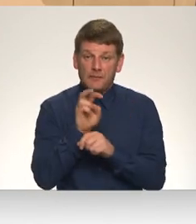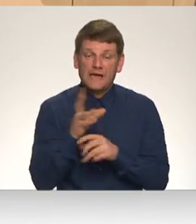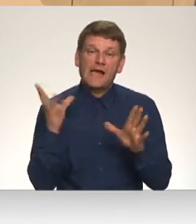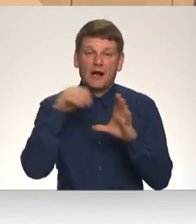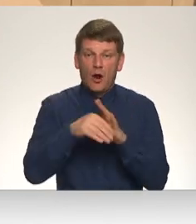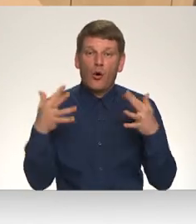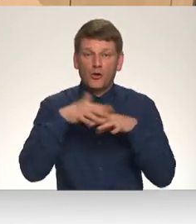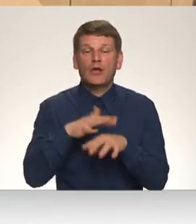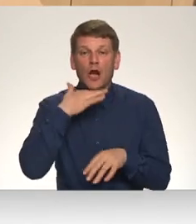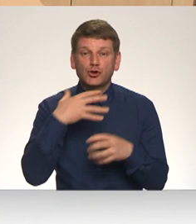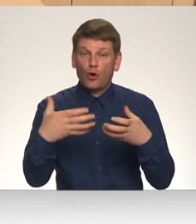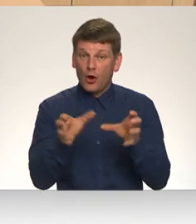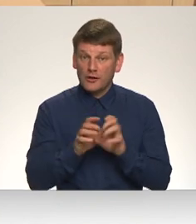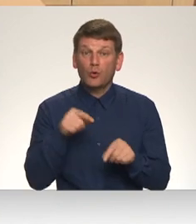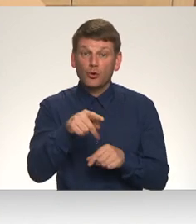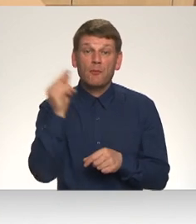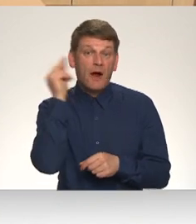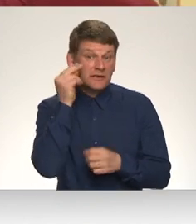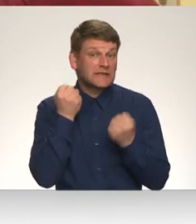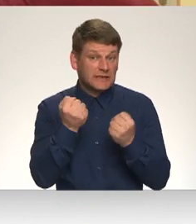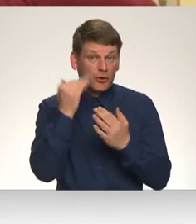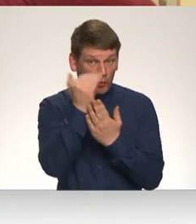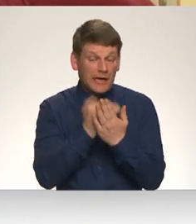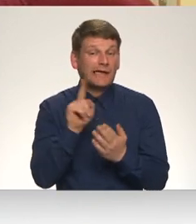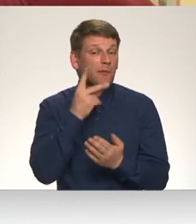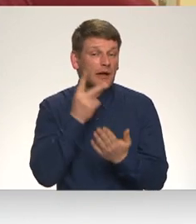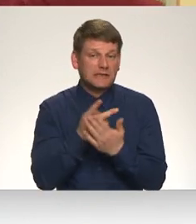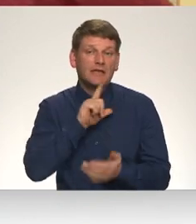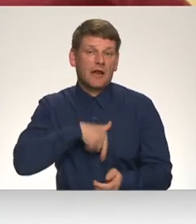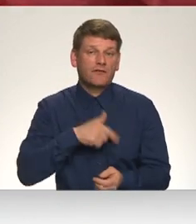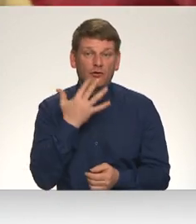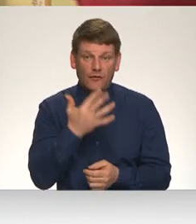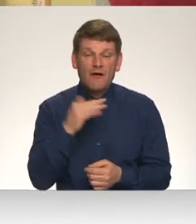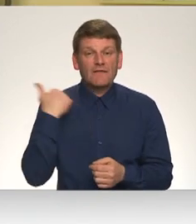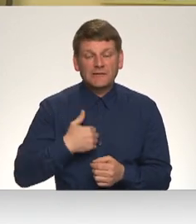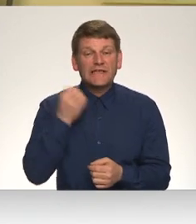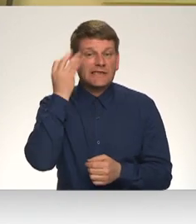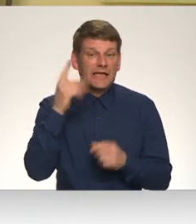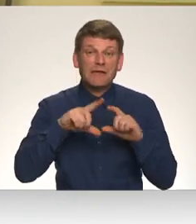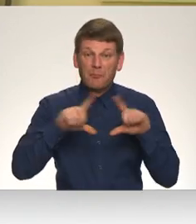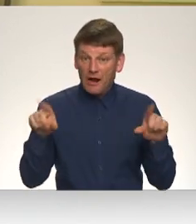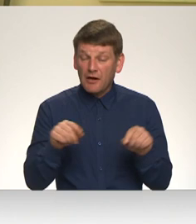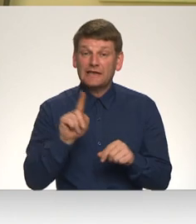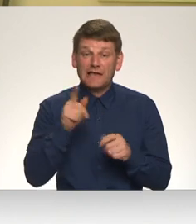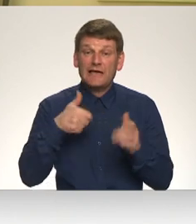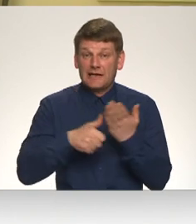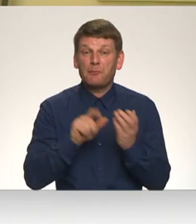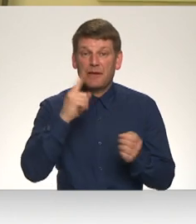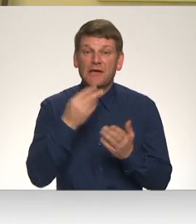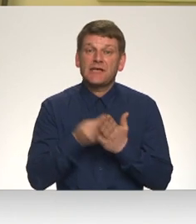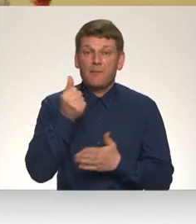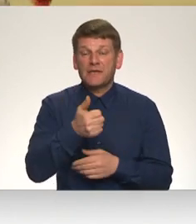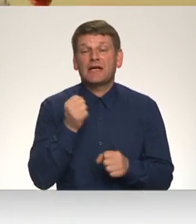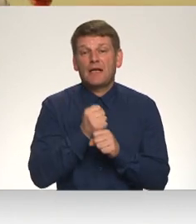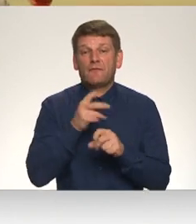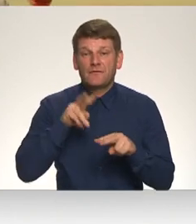iekļaujoties klašu kolektīvos, un arī tur mācības saturā ir paredzēta latviešu valoda. Ventspils izglītības pārvaldē reģistrēts jau pirmās apmaksātās darba